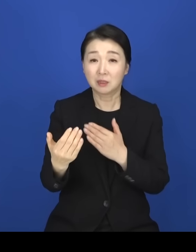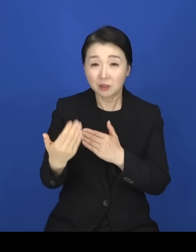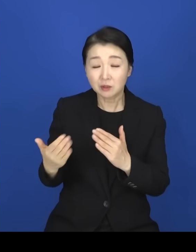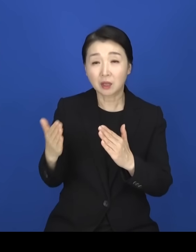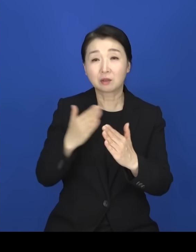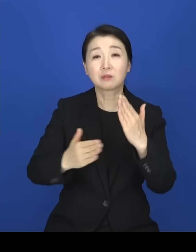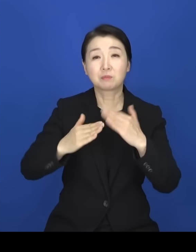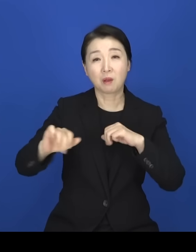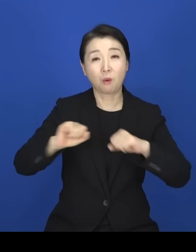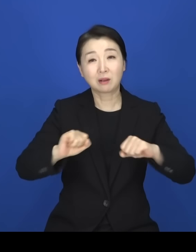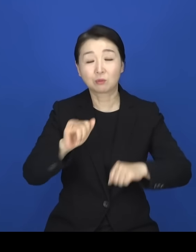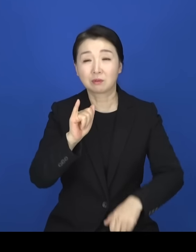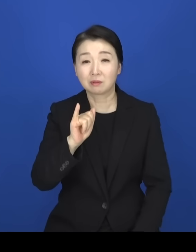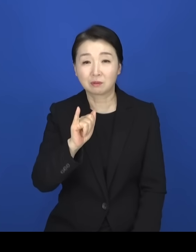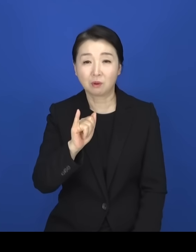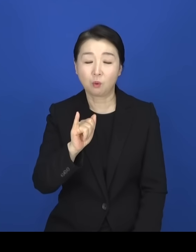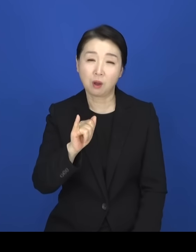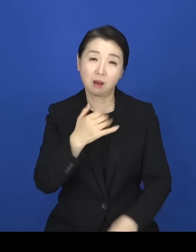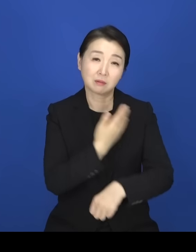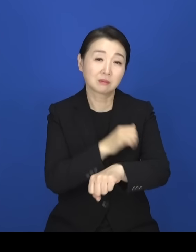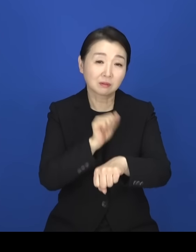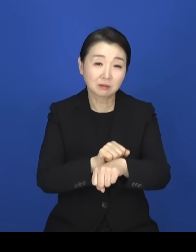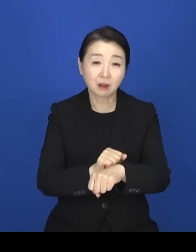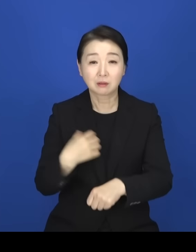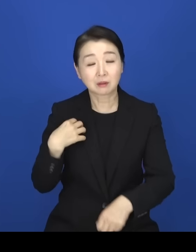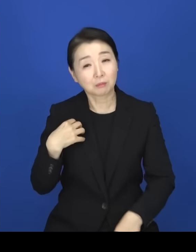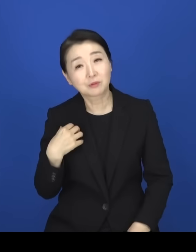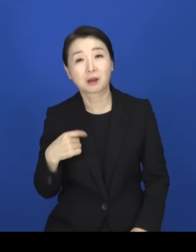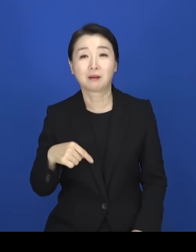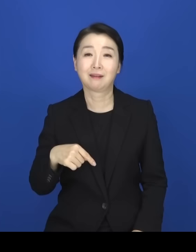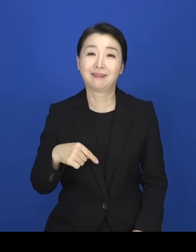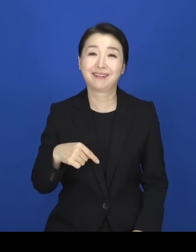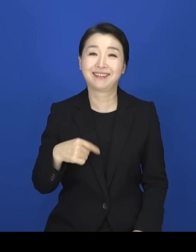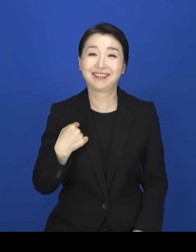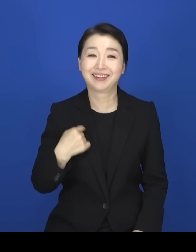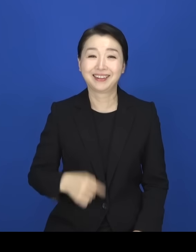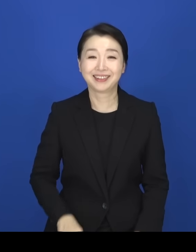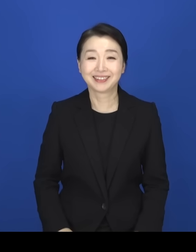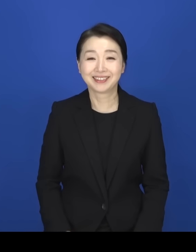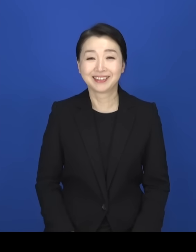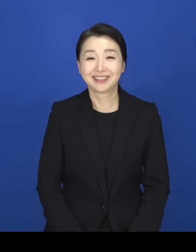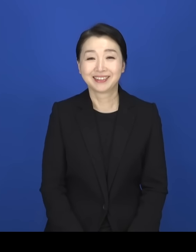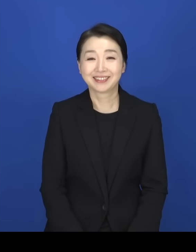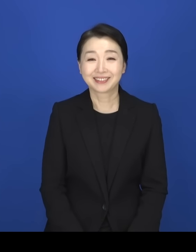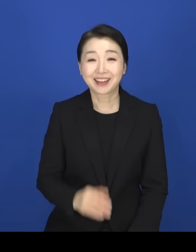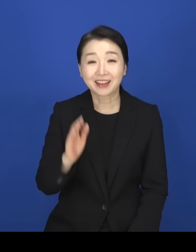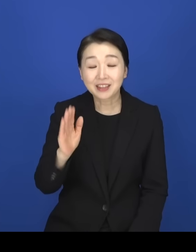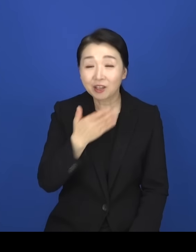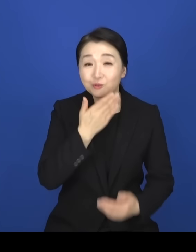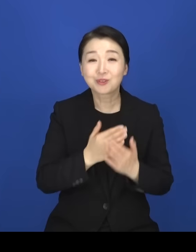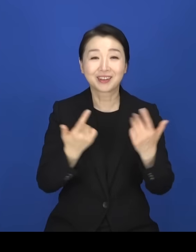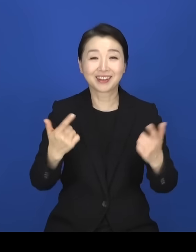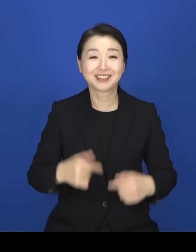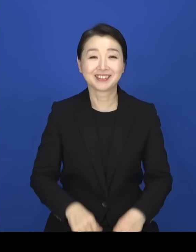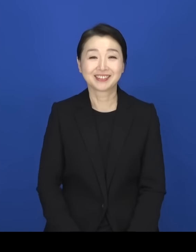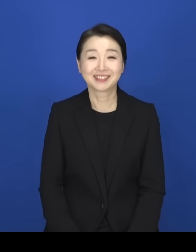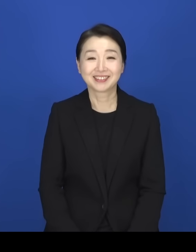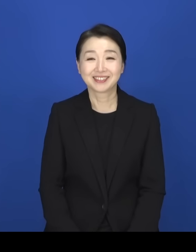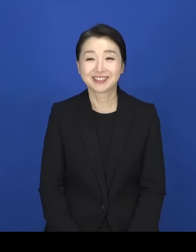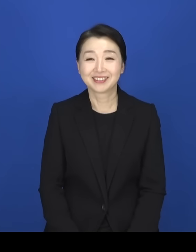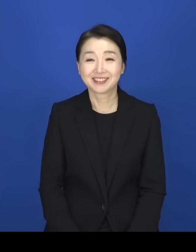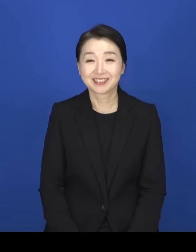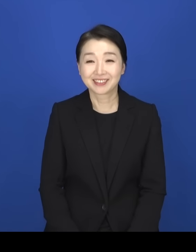그 실력이 엄청 났었던 거죠. 아니 오늘 그 굉장히 부담스러운 자리네. 그렇게까지 제 얘기가 오늘 중요한 게 아니고 김기리 씨 이야기를